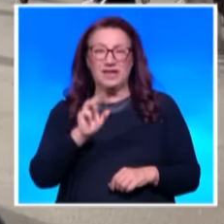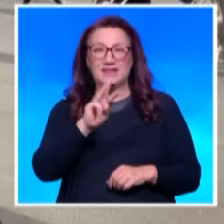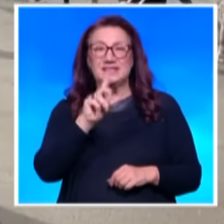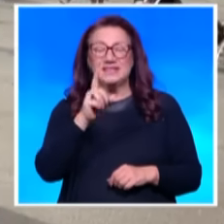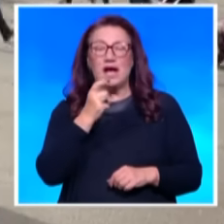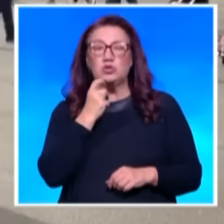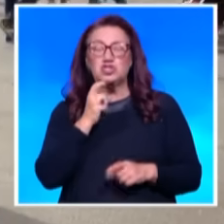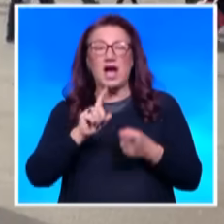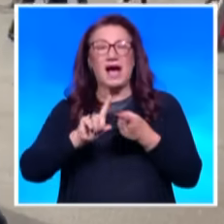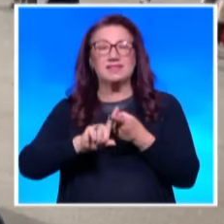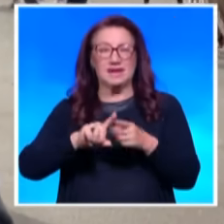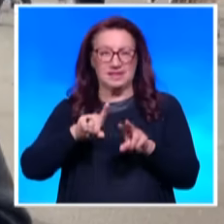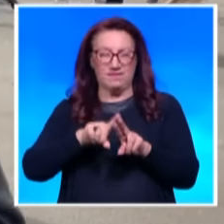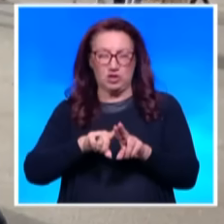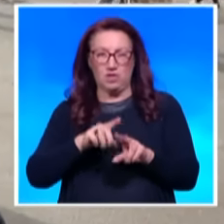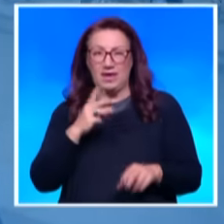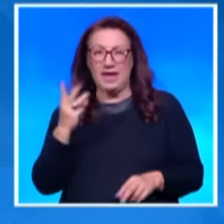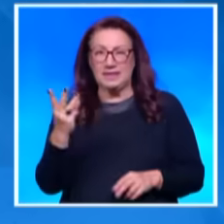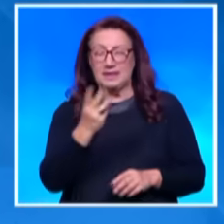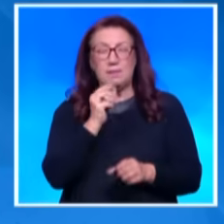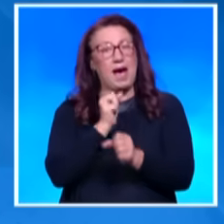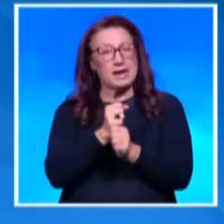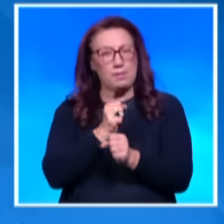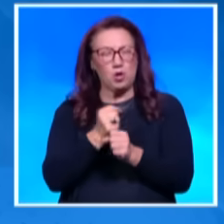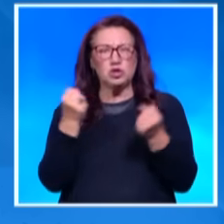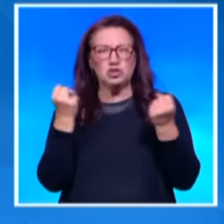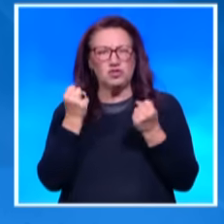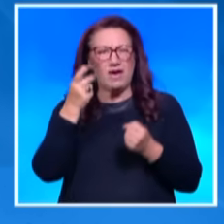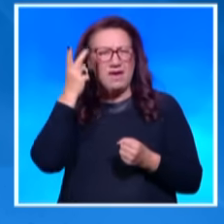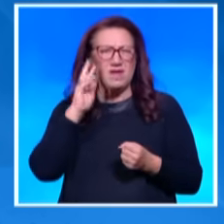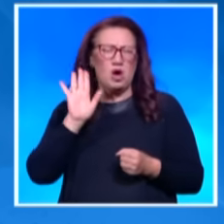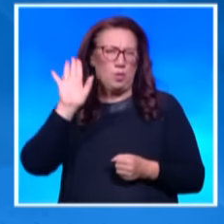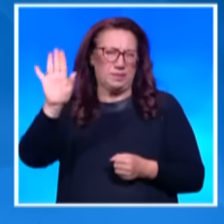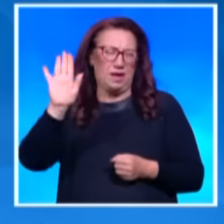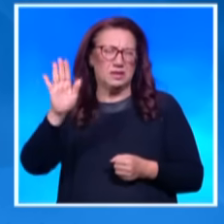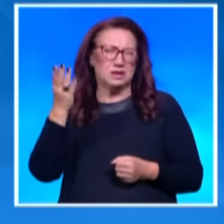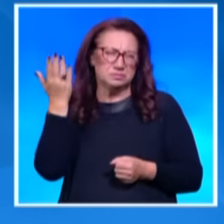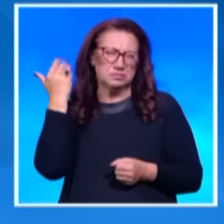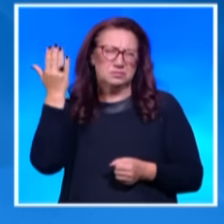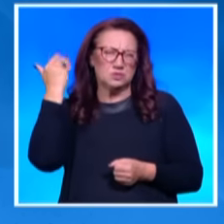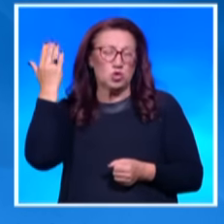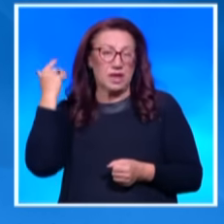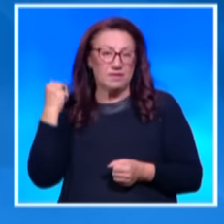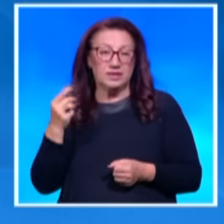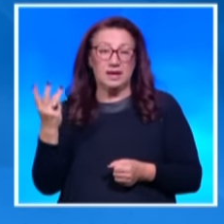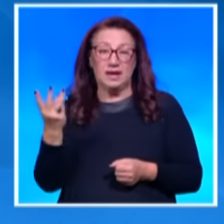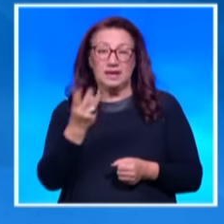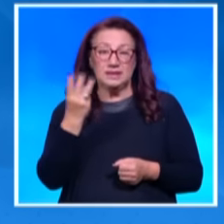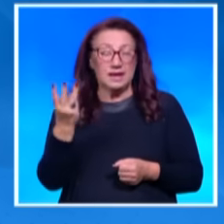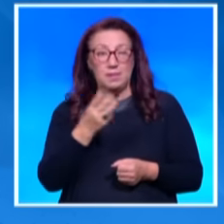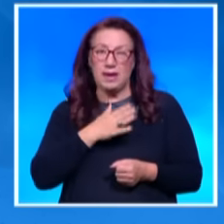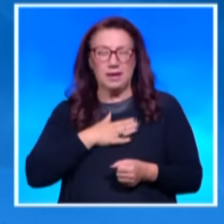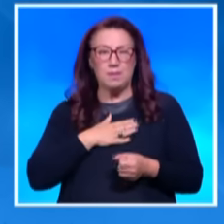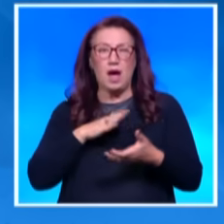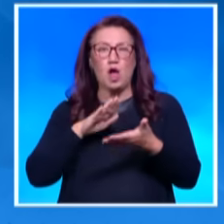Катрин Иванова. Те са работили и живели в Великобритания от години. Срещу тримата са повдигнати обвинения в притежание на документи